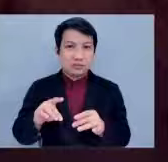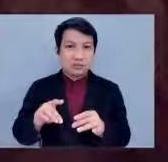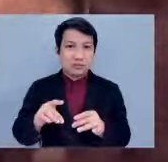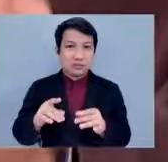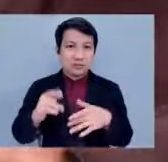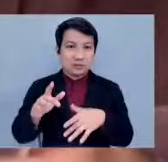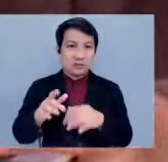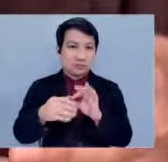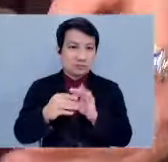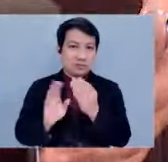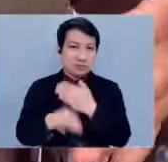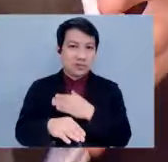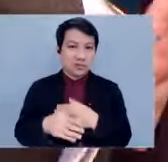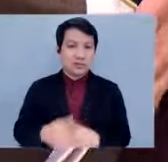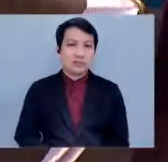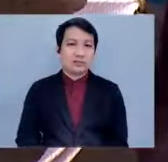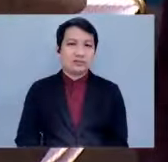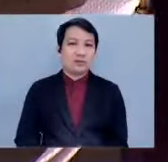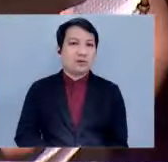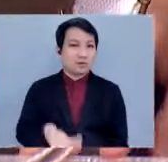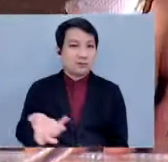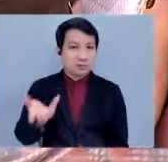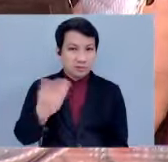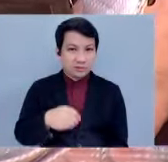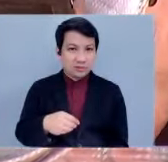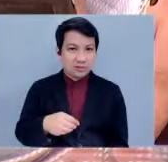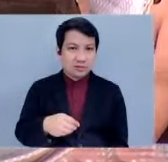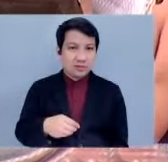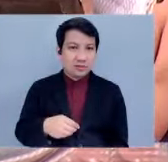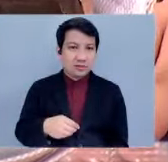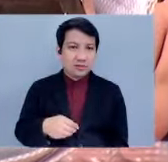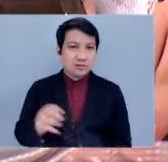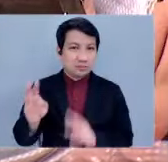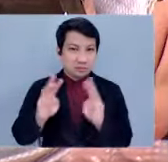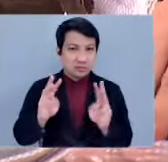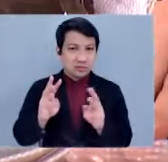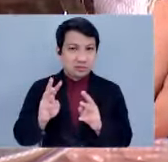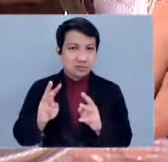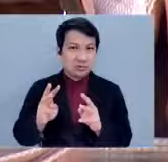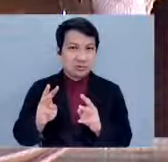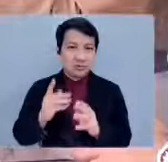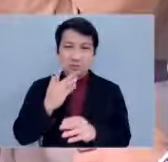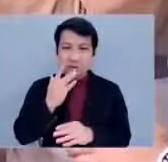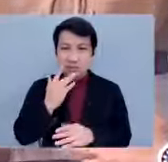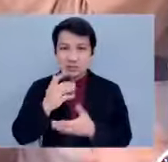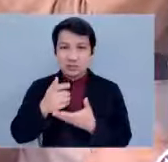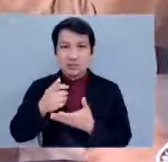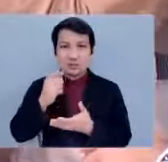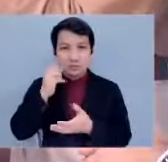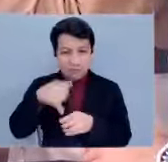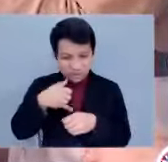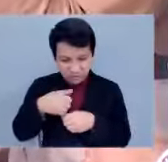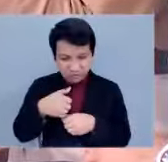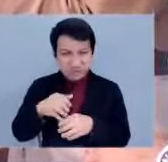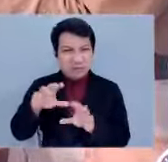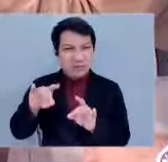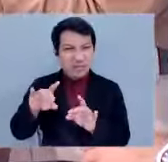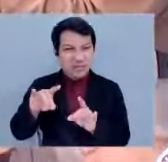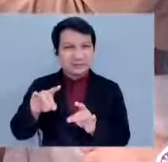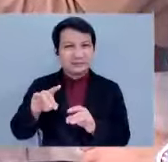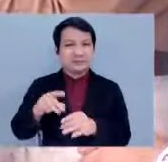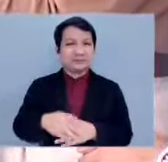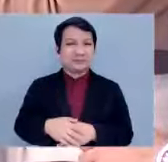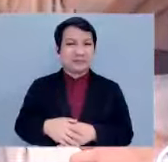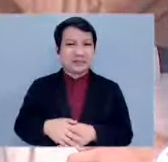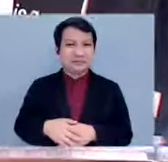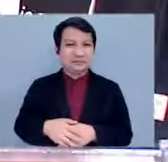texture. Yes. Ayan, mga mami. Kasi yes. Pag tubig, di tayo nagpapanik. Pero ayan na yung mga makulay na mga... Yes. Mga malilagkit po. Ayan. Tsaka, I love that they have